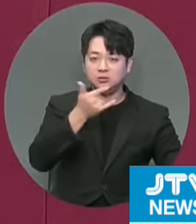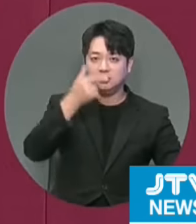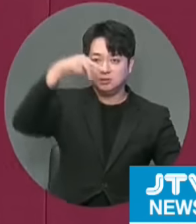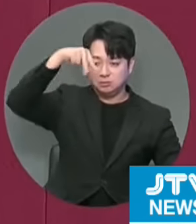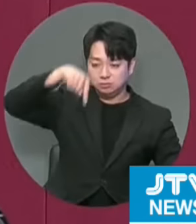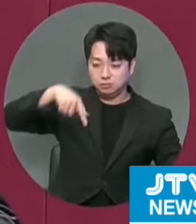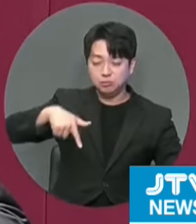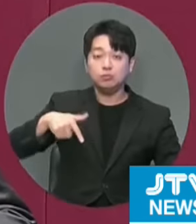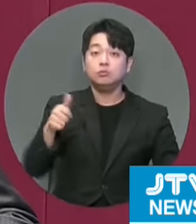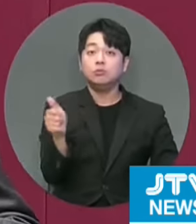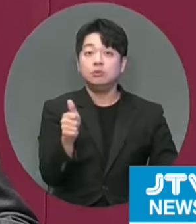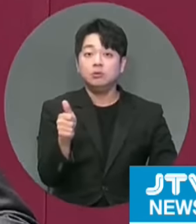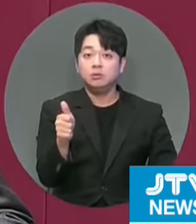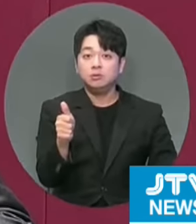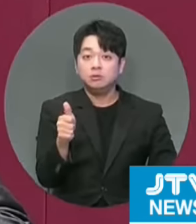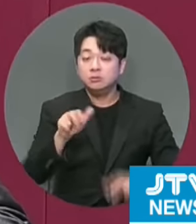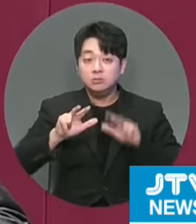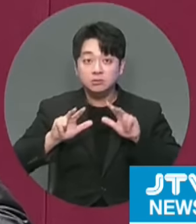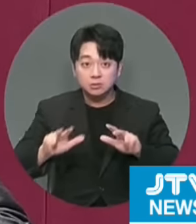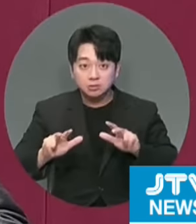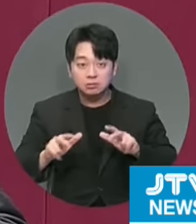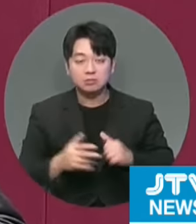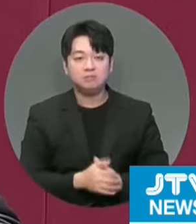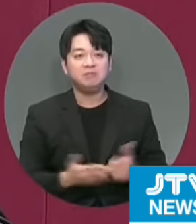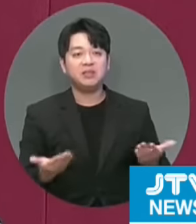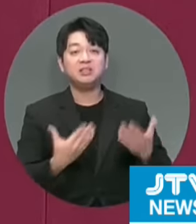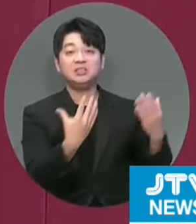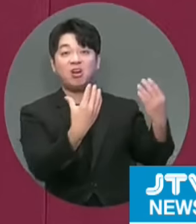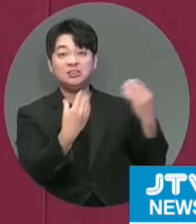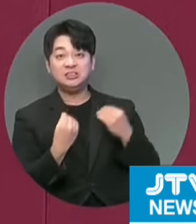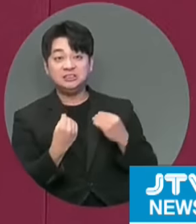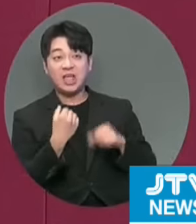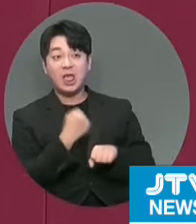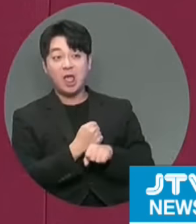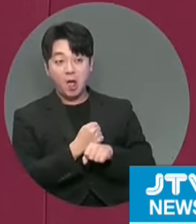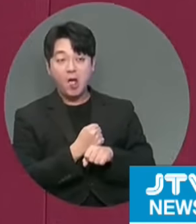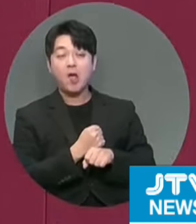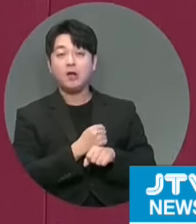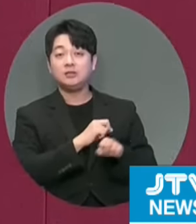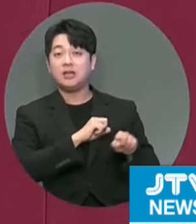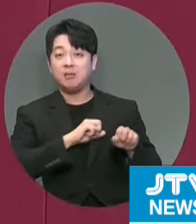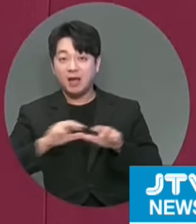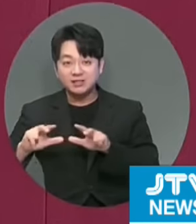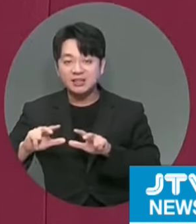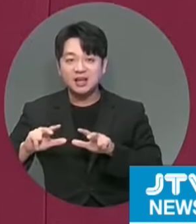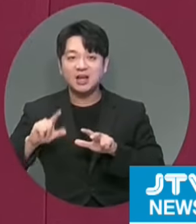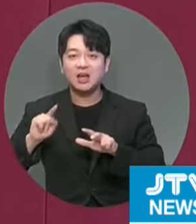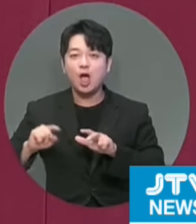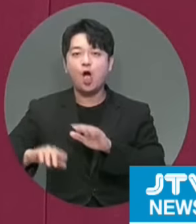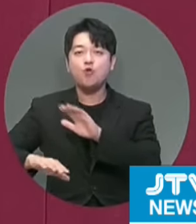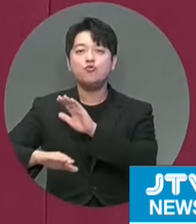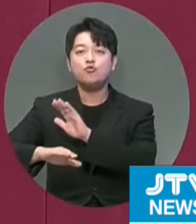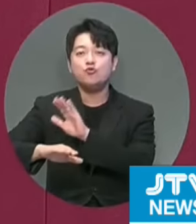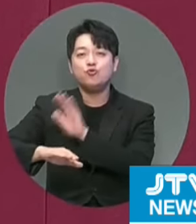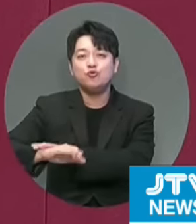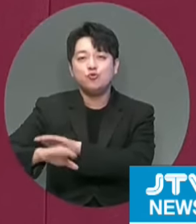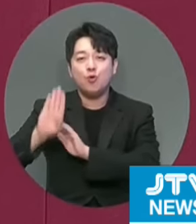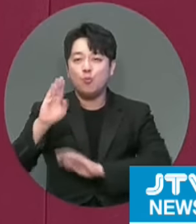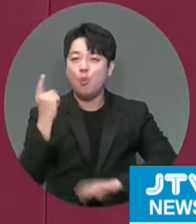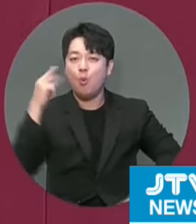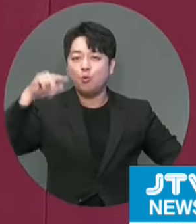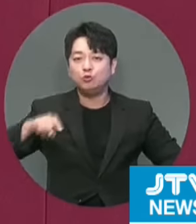있습니까? 마치 직무 정지를 기다렸다는 듯이 극우 자연인 시절로 되돌아갔습니다. 정치적으로